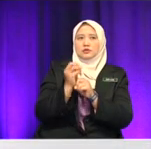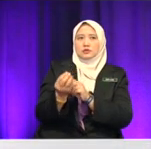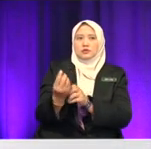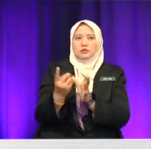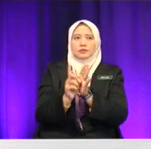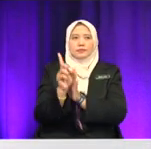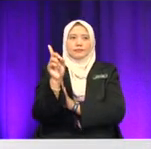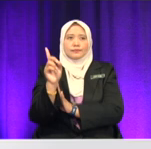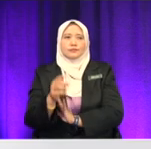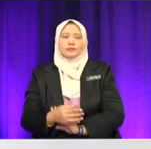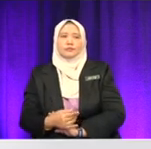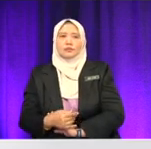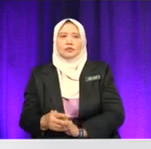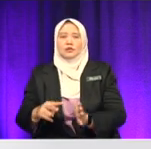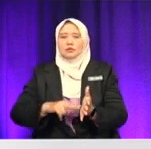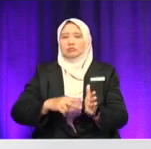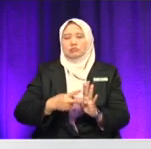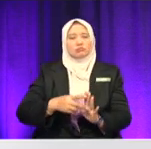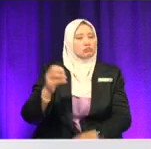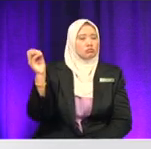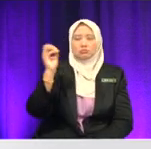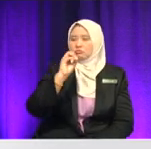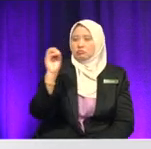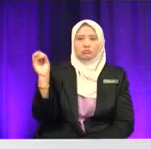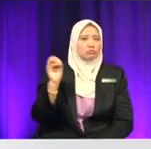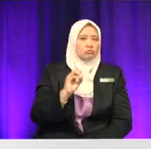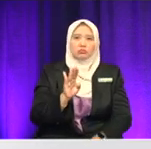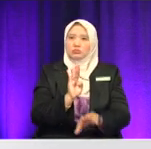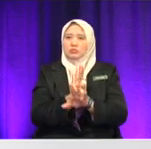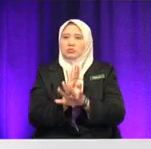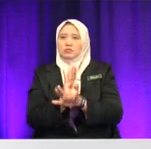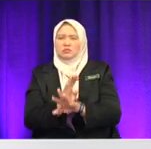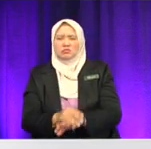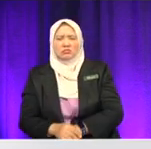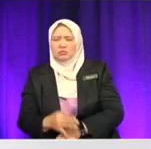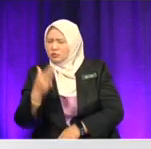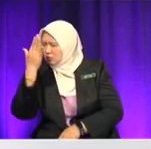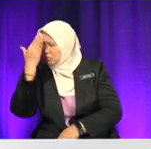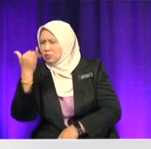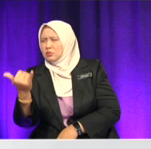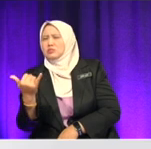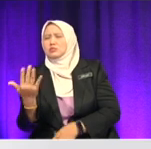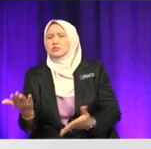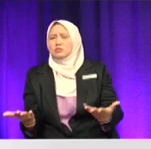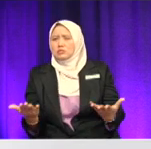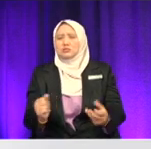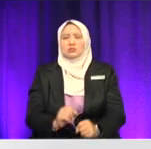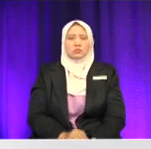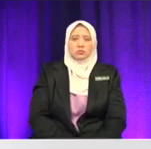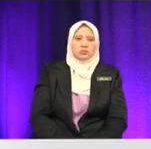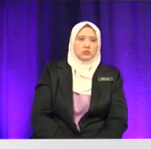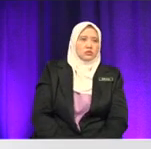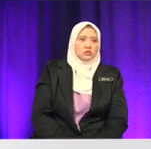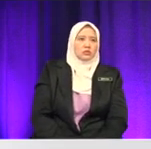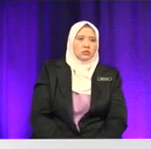dia tak ada bakteria di situ, cikgu. Okey, boleh tak Abbas beritahu cikgu kenapa Abbas cakap di kawasan jernih itu tiada